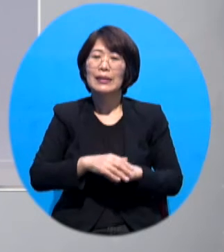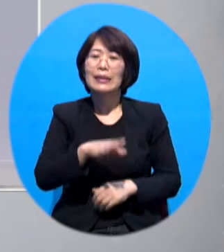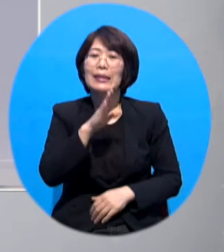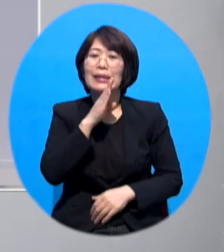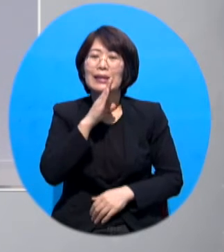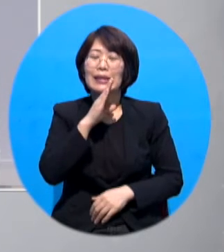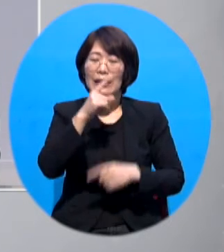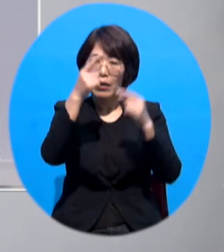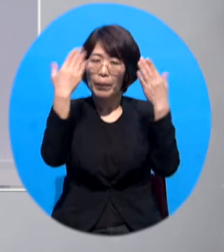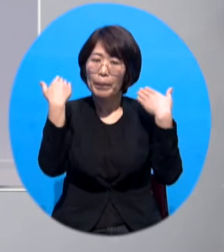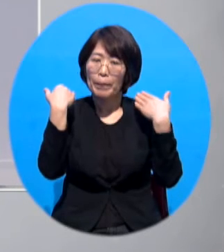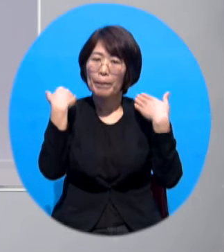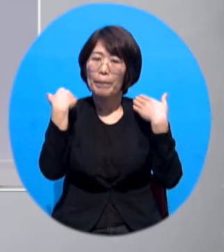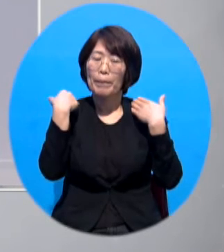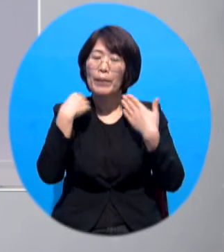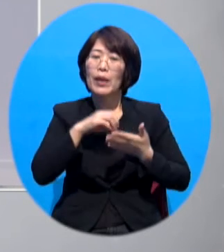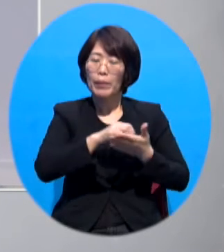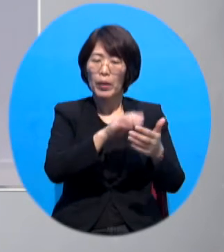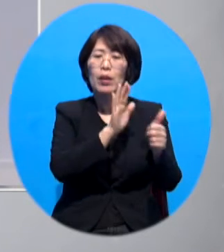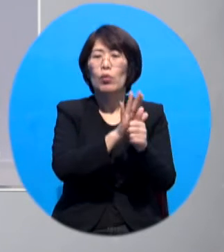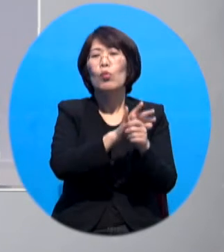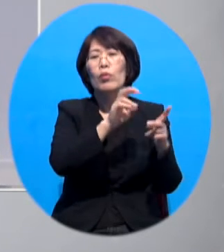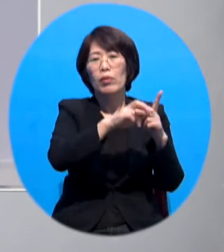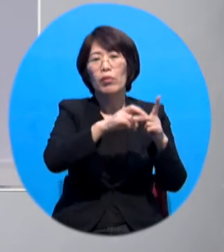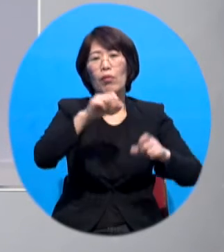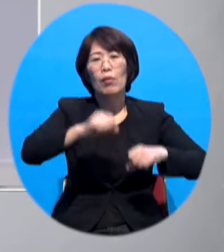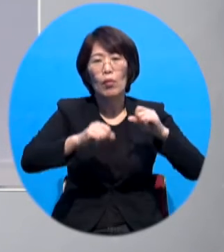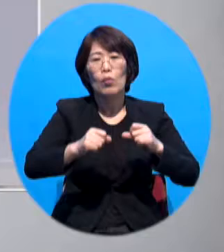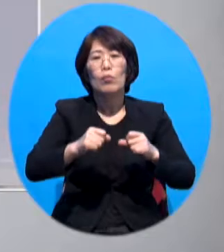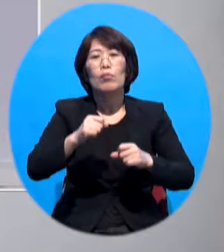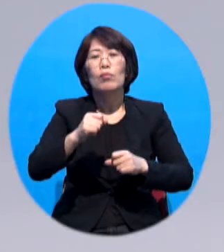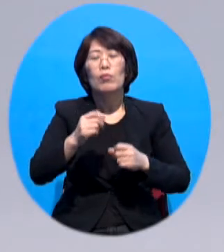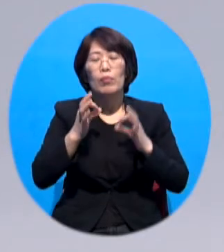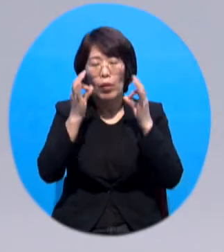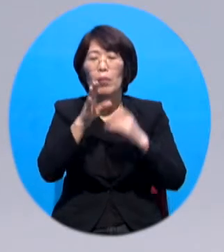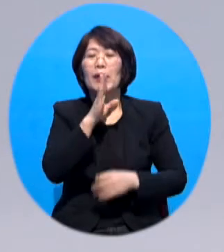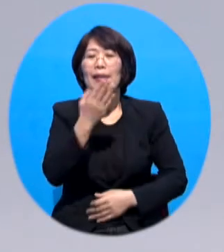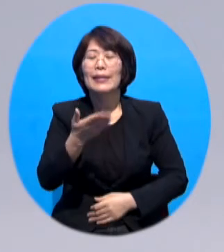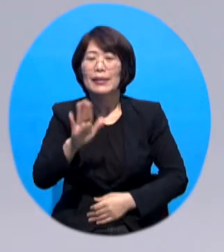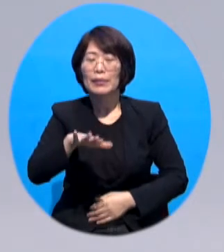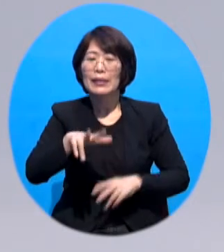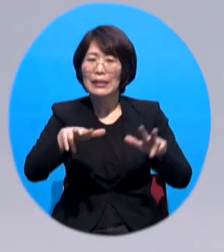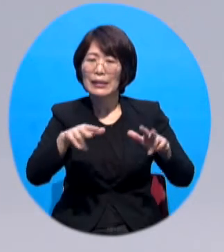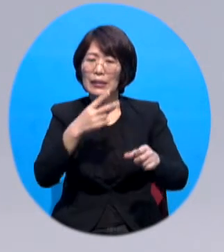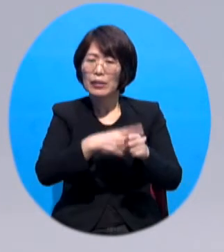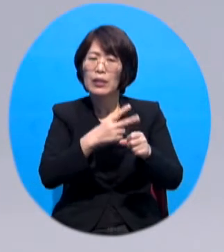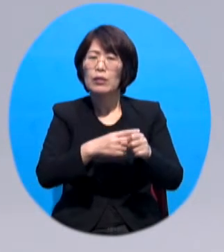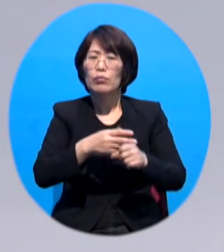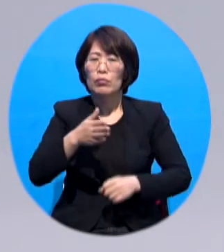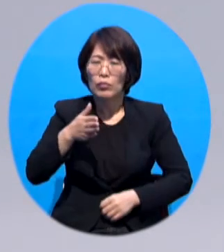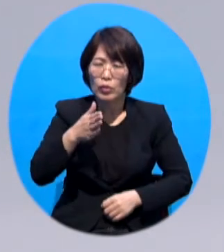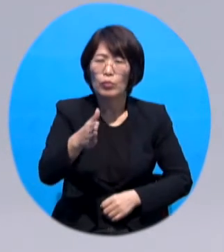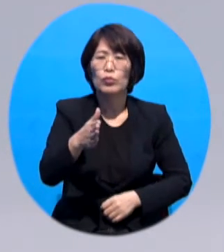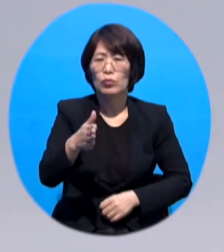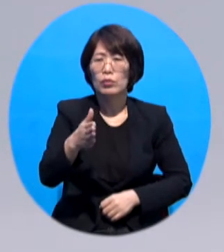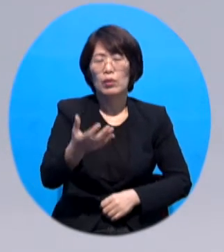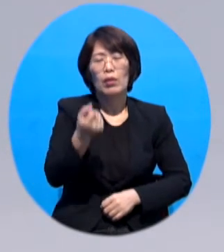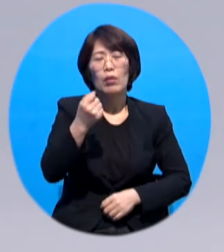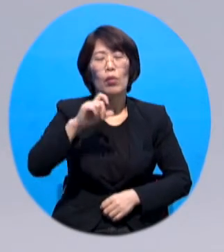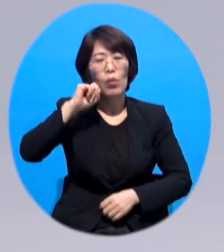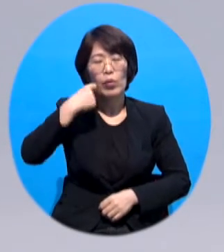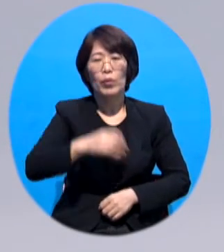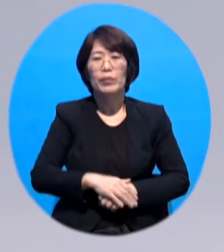진로진학 셀타 가 우루루 열심히 노력하는 건 봤는데요 지금의 인사 기준으로는 우리 선생님들이 전문성을 갖기 가 힘듭니다